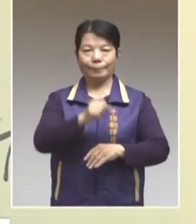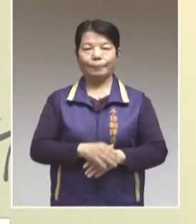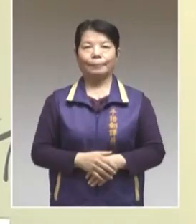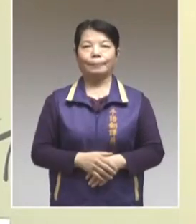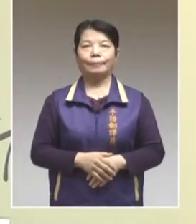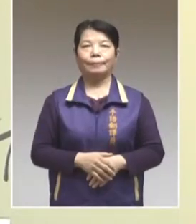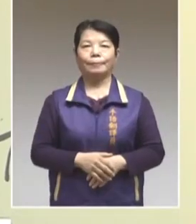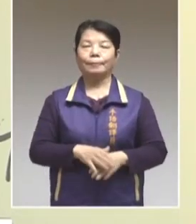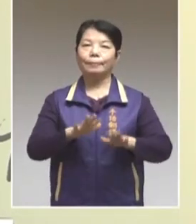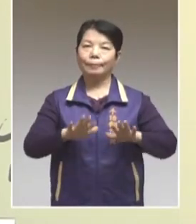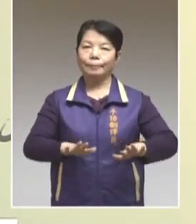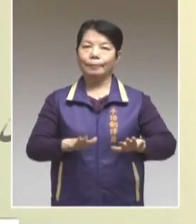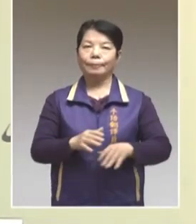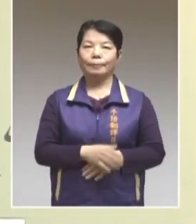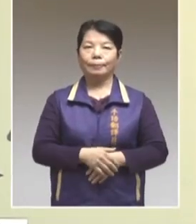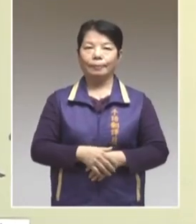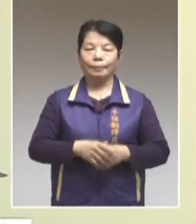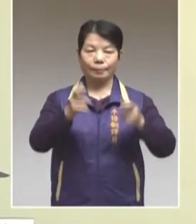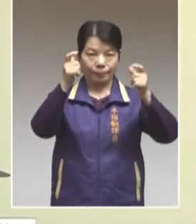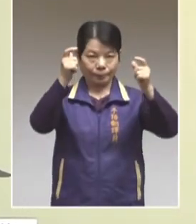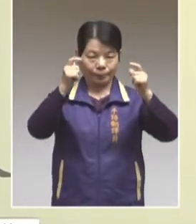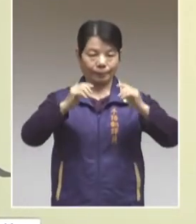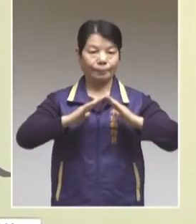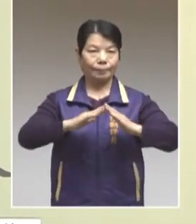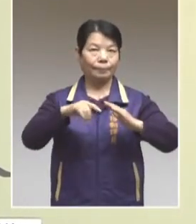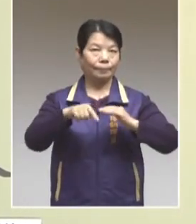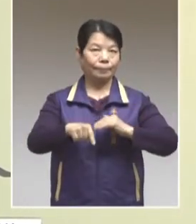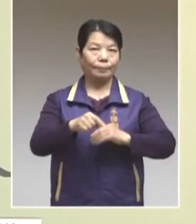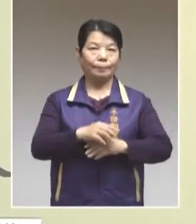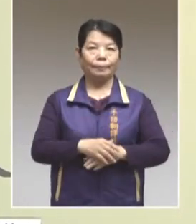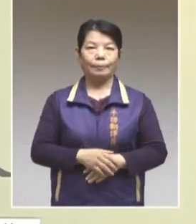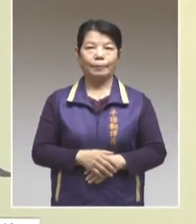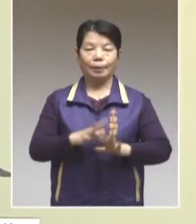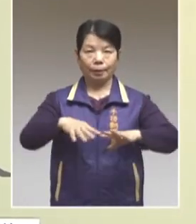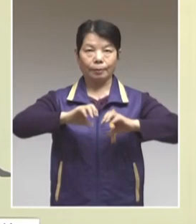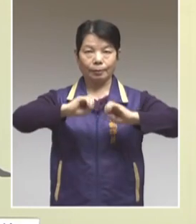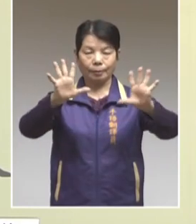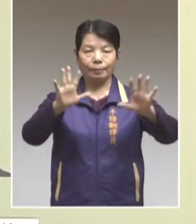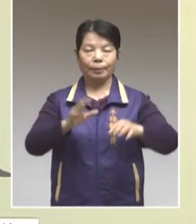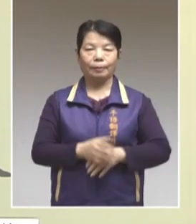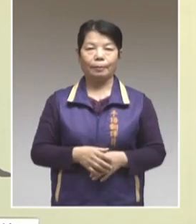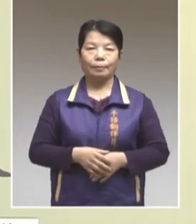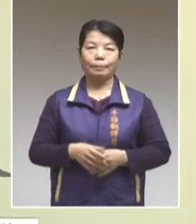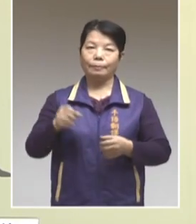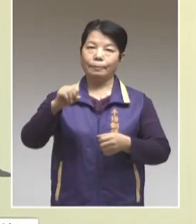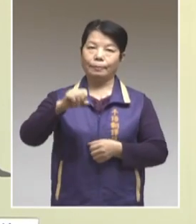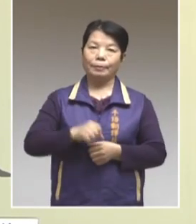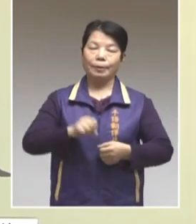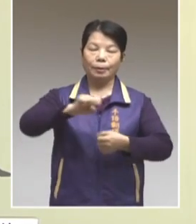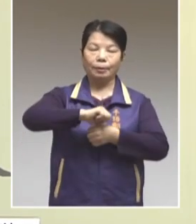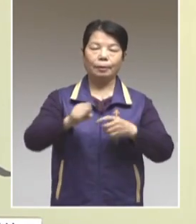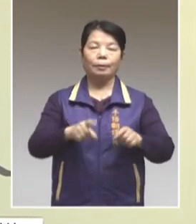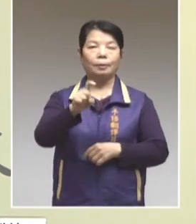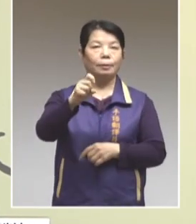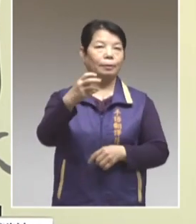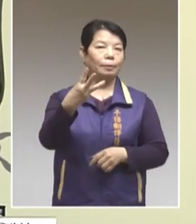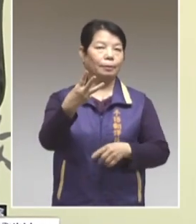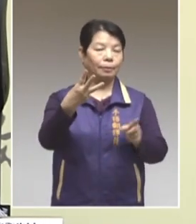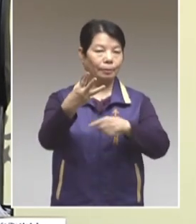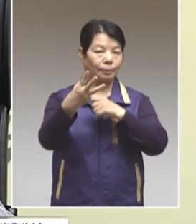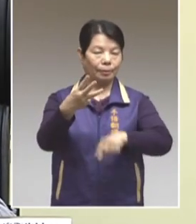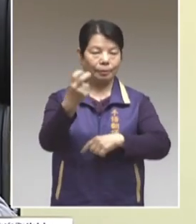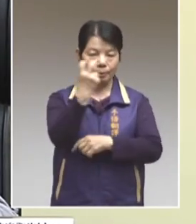那今天在高雄市这边，那我们要宣布有新增了13例的确诊个